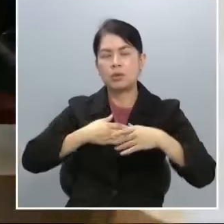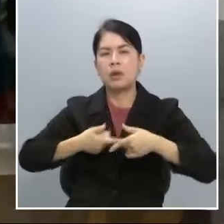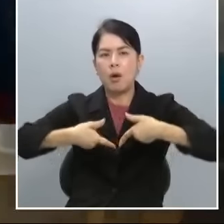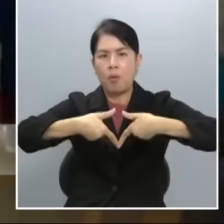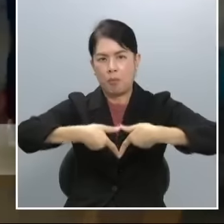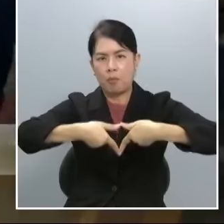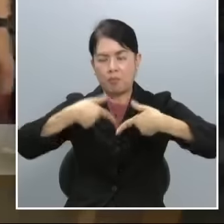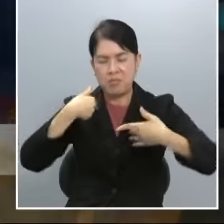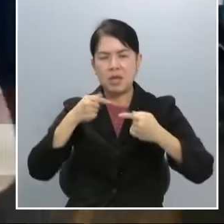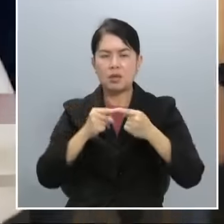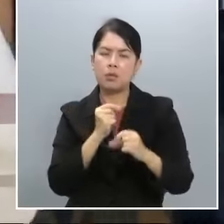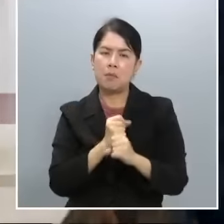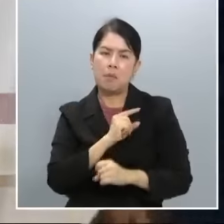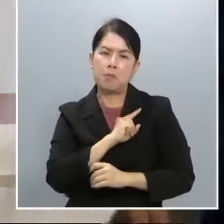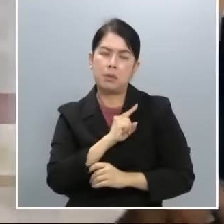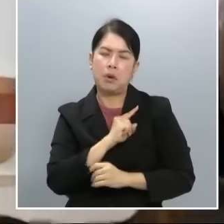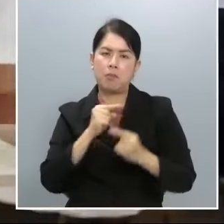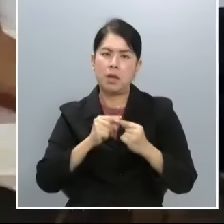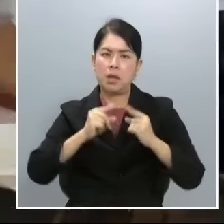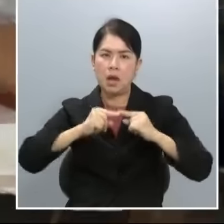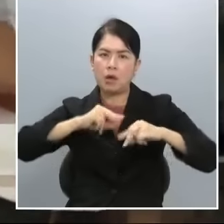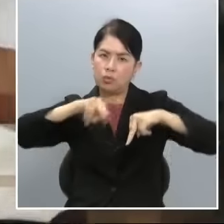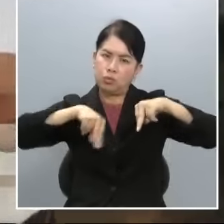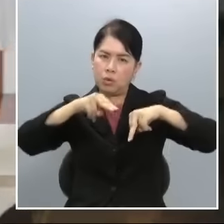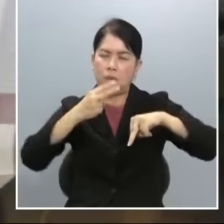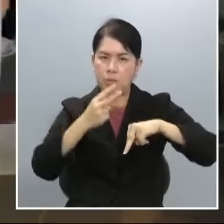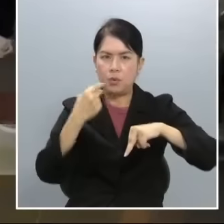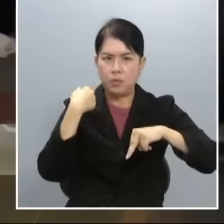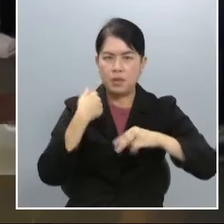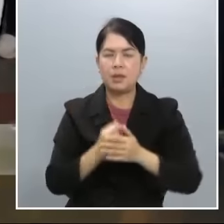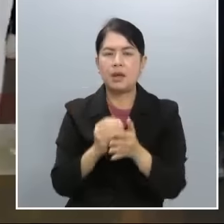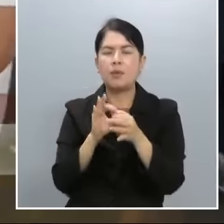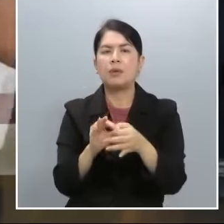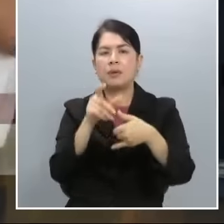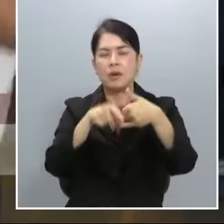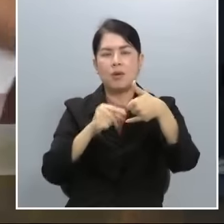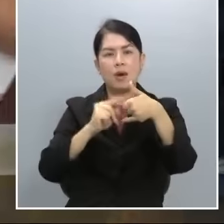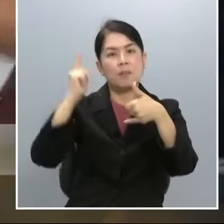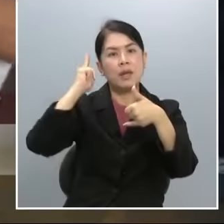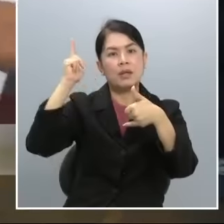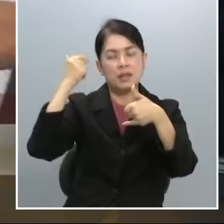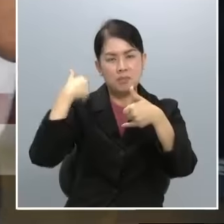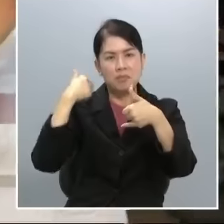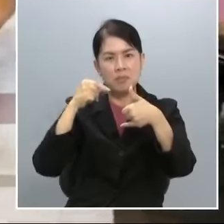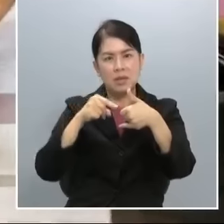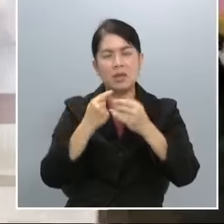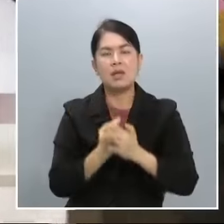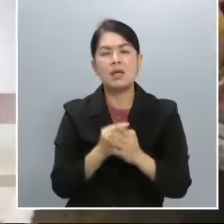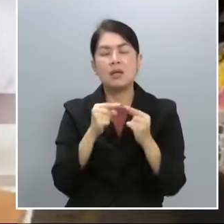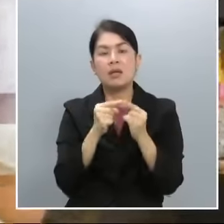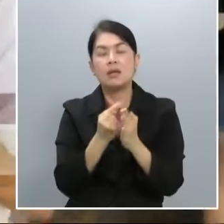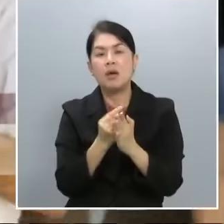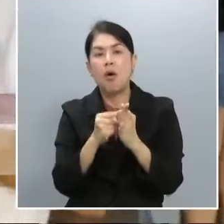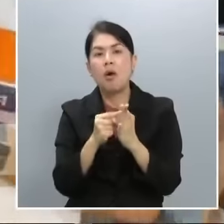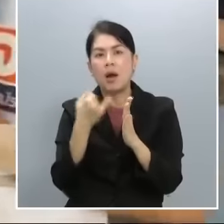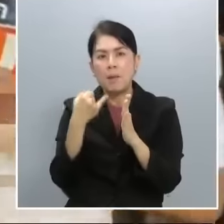ที่ส่วนประเด็นที่คุณทักษิณได้รับพระราชทานอภัยโทษและมีการประกาศให้พ้นโทษเร็วขึ้นคุณณัฐพงษ์ระบุว่า